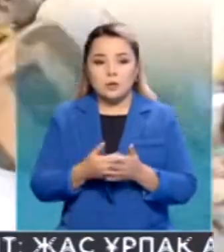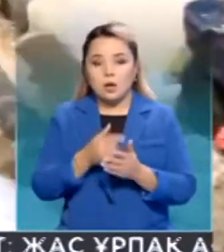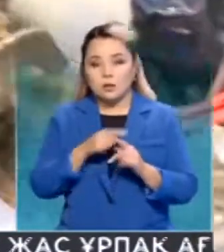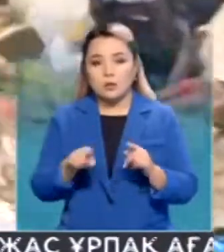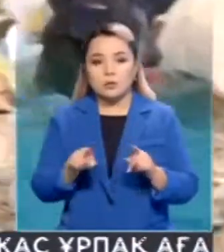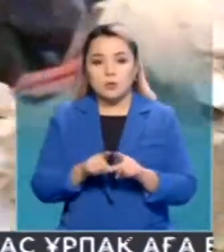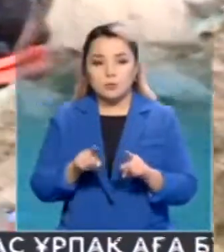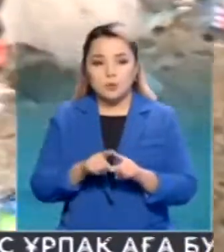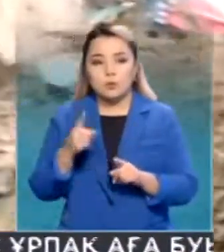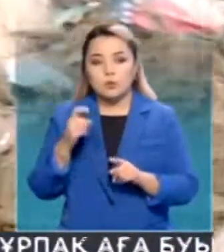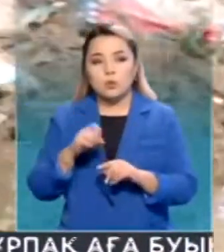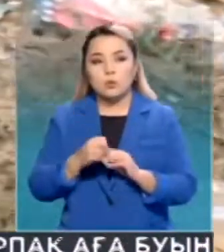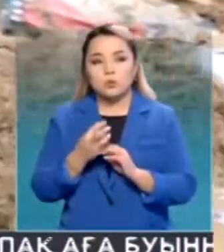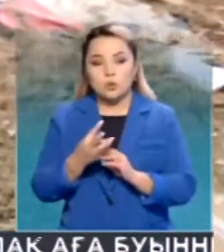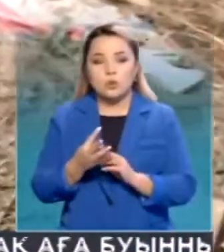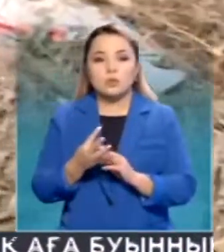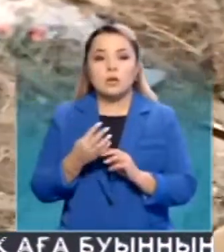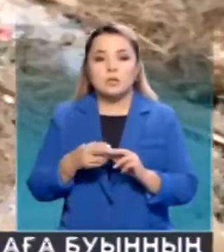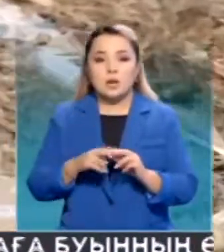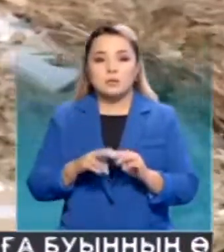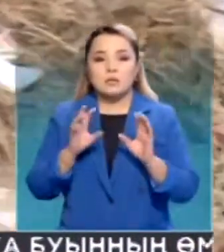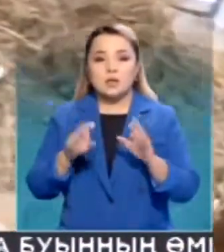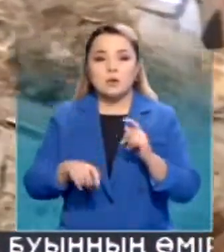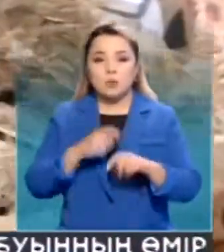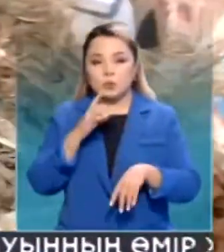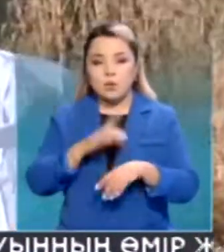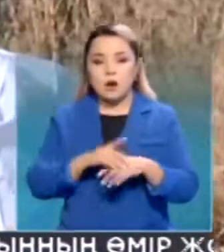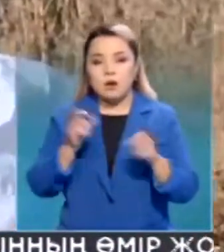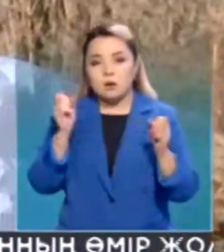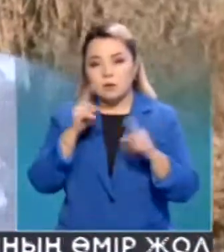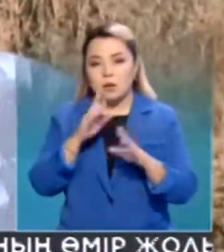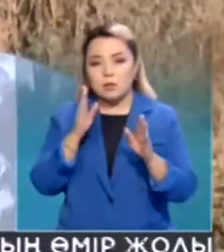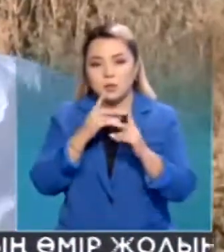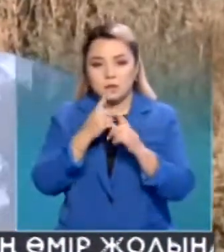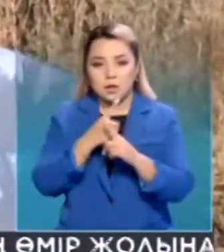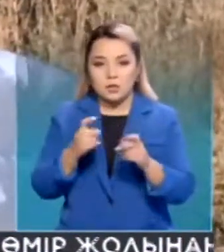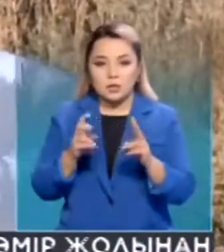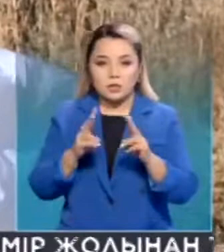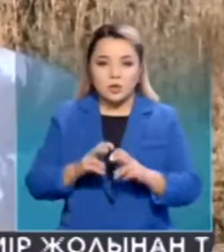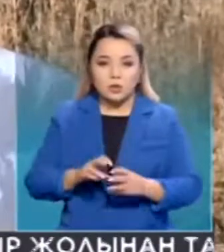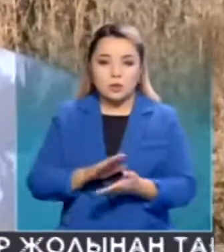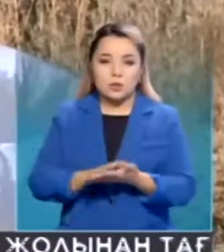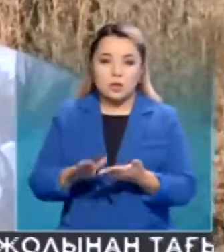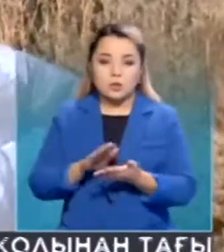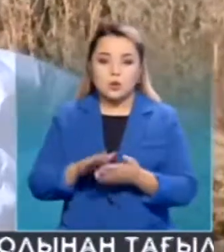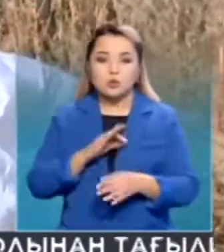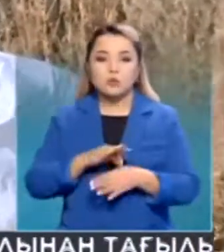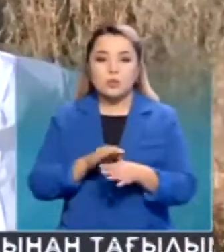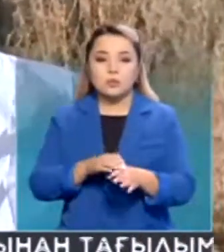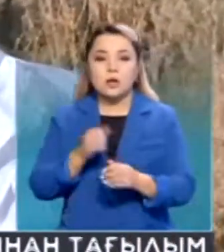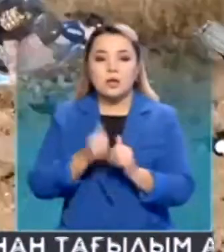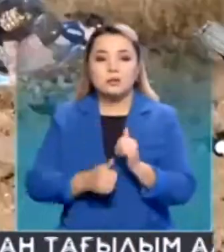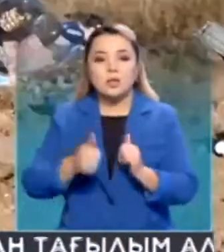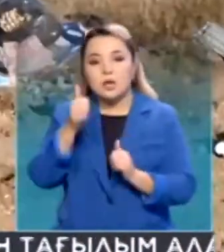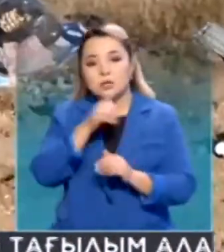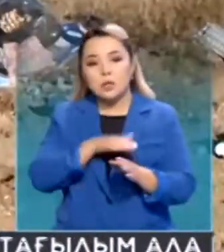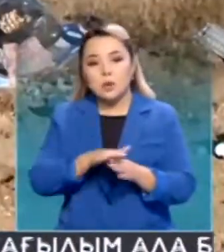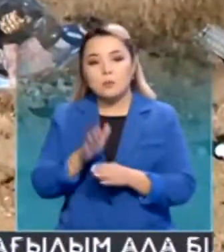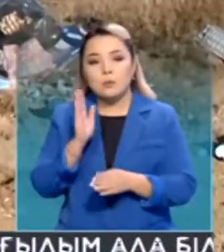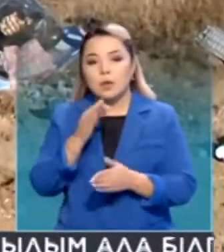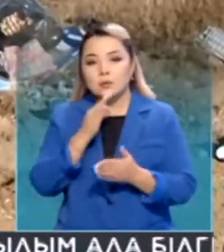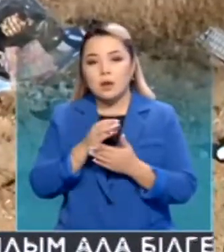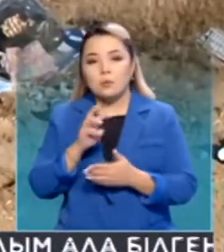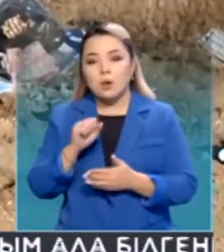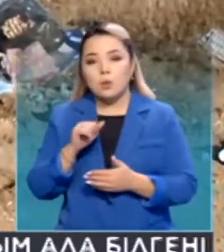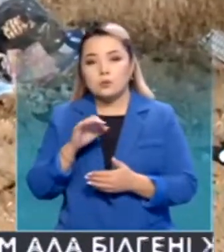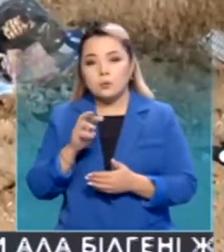бойынша осындай 114 заңсыз қоқыс алаңы анықталған. Экологтар тексеру және тазалық жұмыстары жыл сайын жүзеге асатынын айтады. Маусым айынан